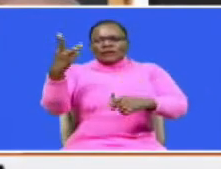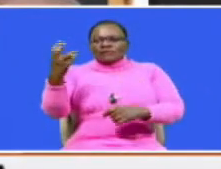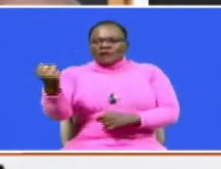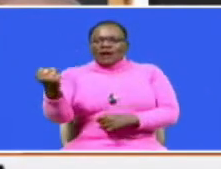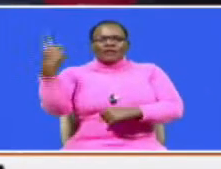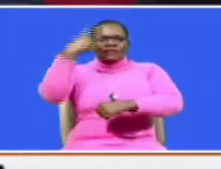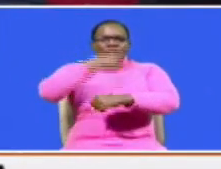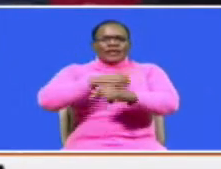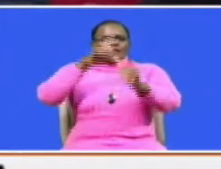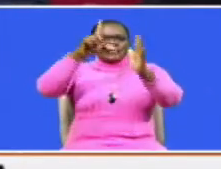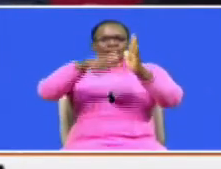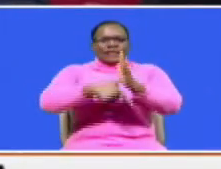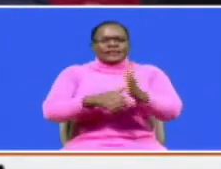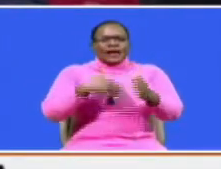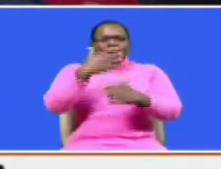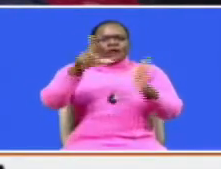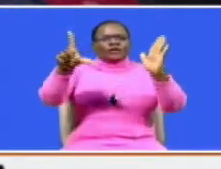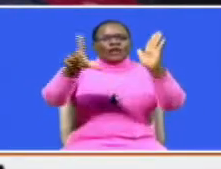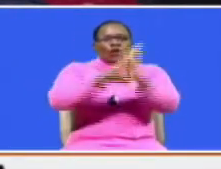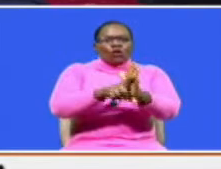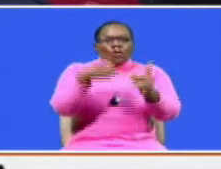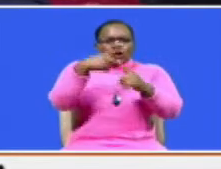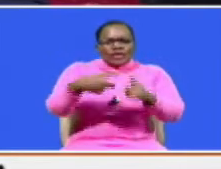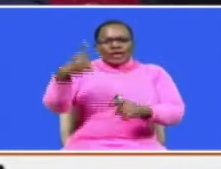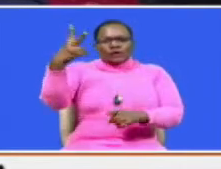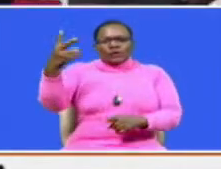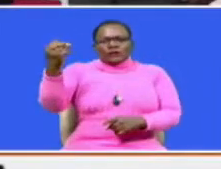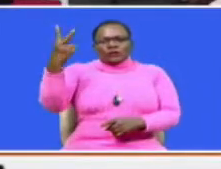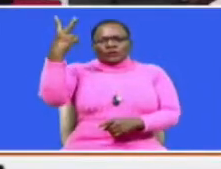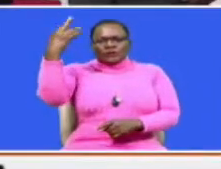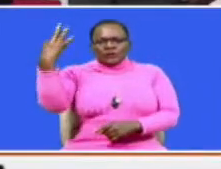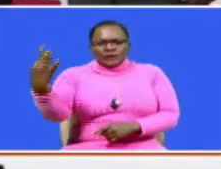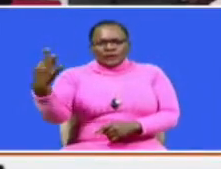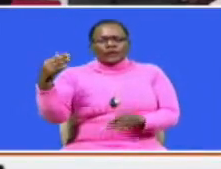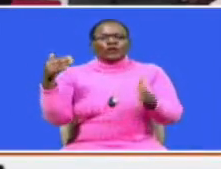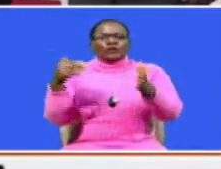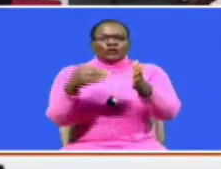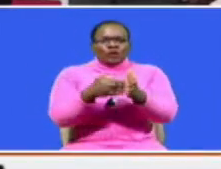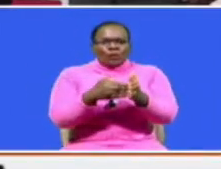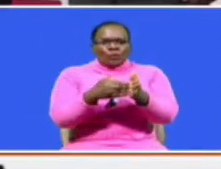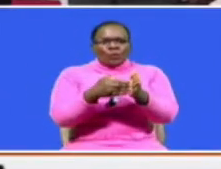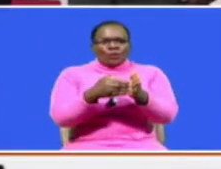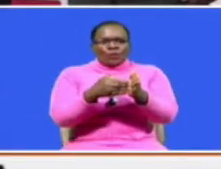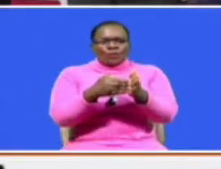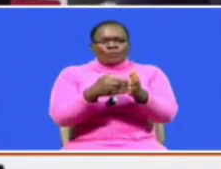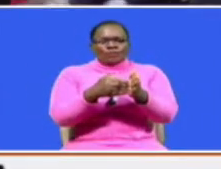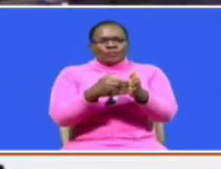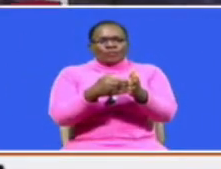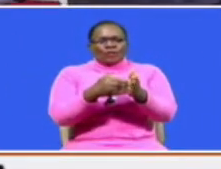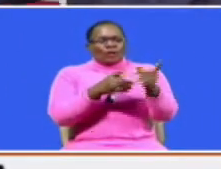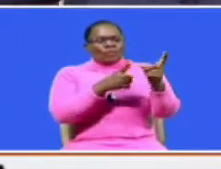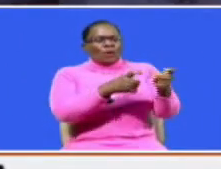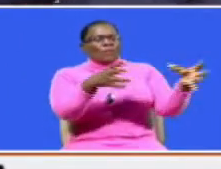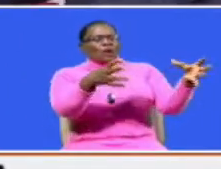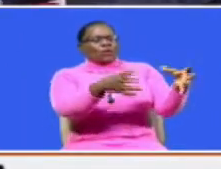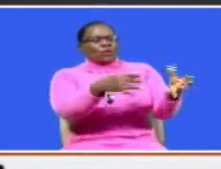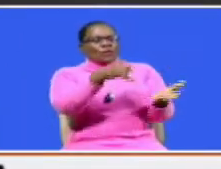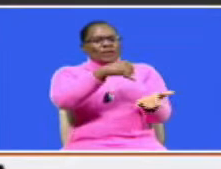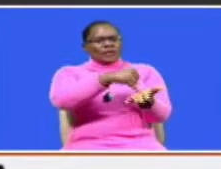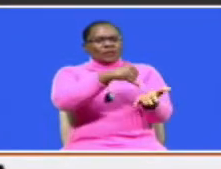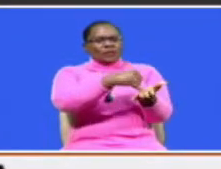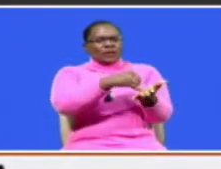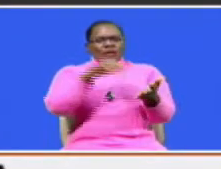tano baada ya sheria ya fedha ya mwaka 2023 kusitishwa, upande wa washtakiwa